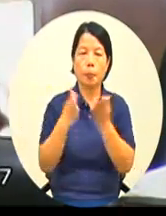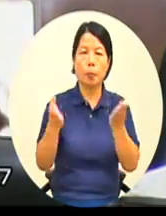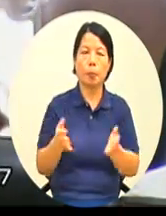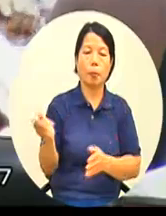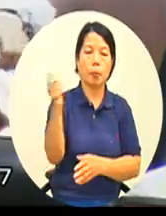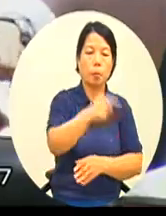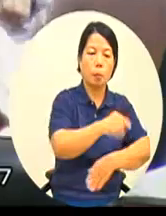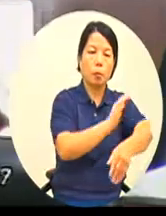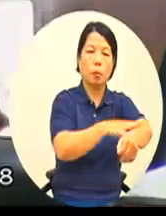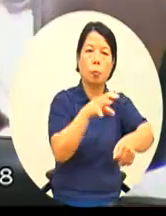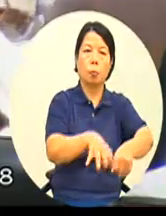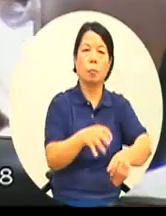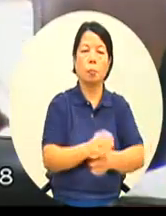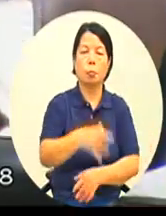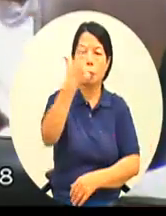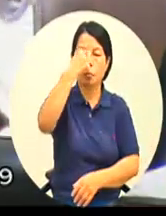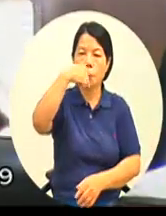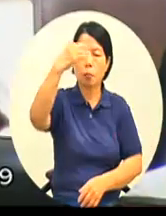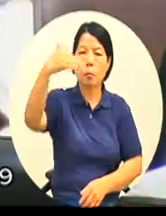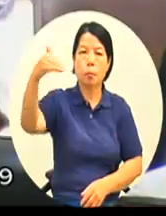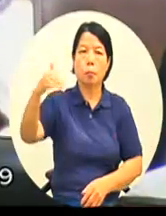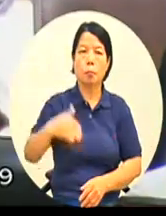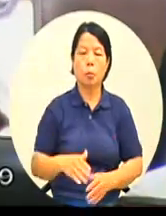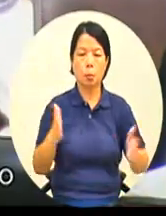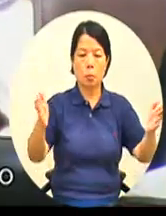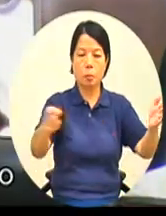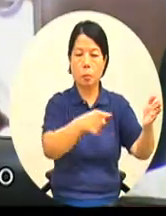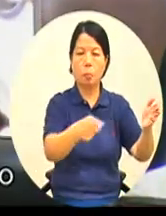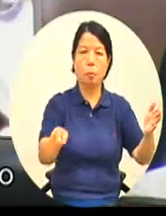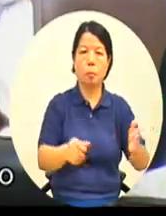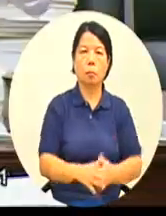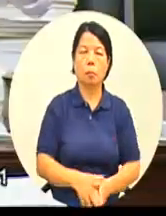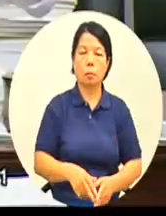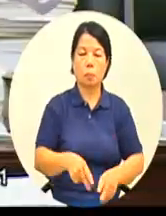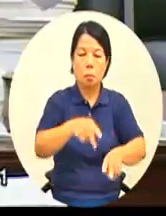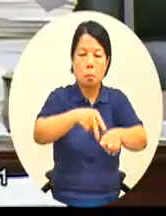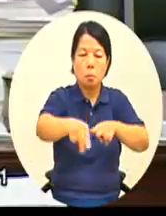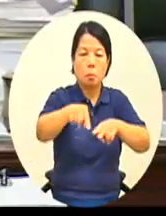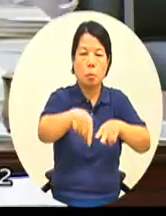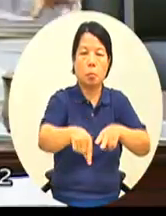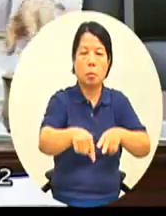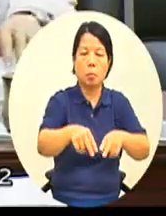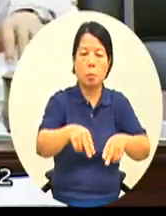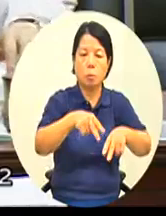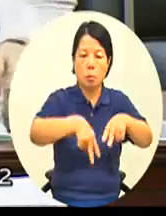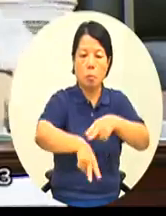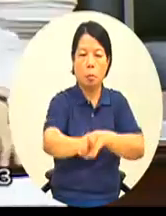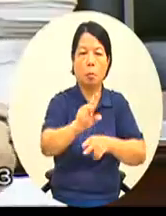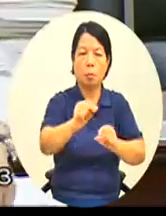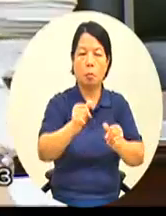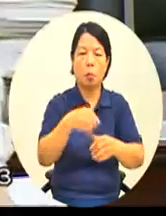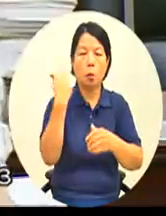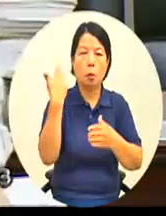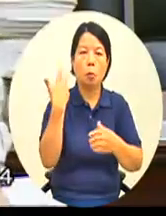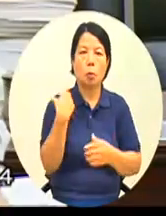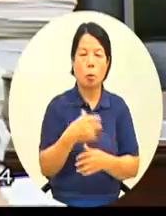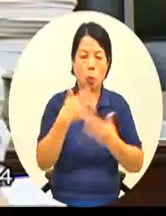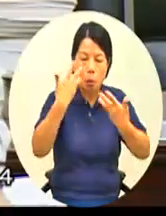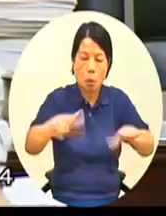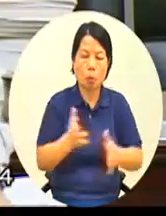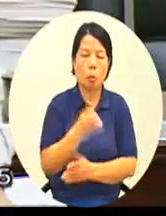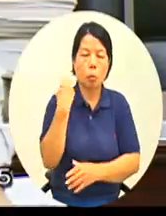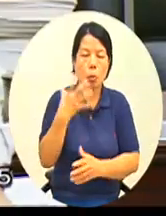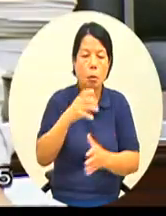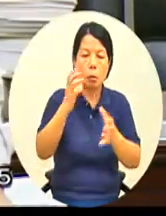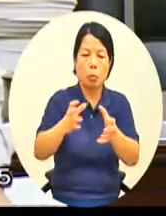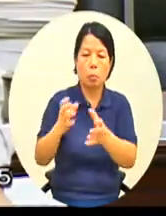左营凤山了，凤山到左营这一段捷运地下化之后，它有很多新站，很多新设站，那些